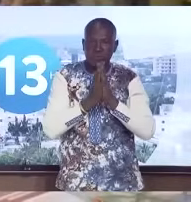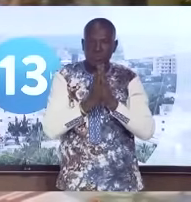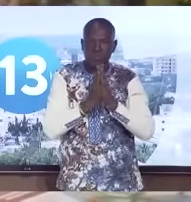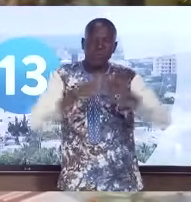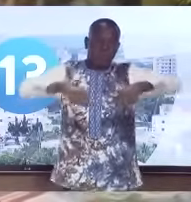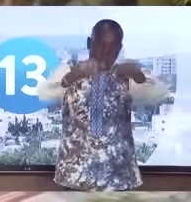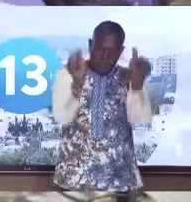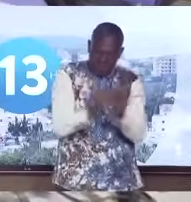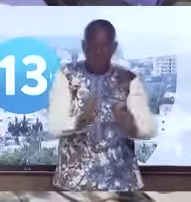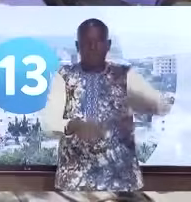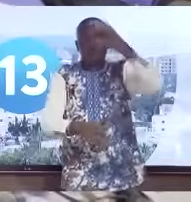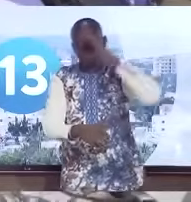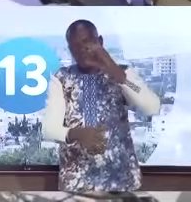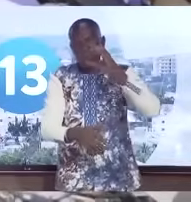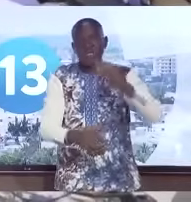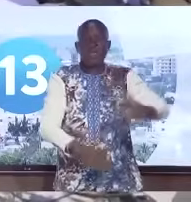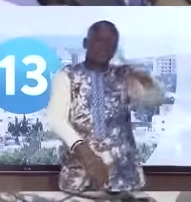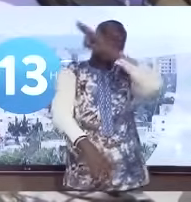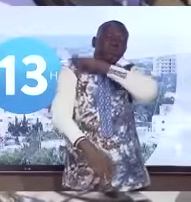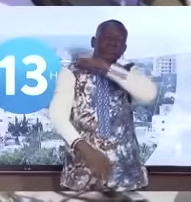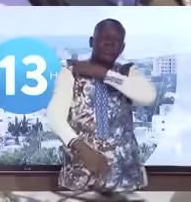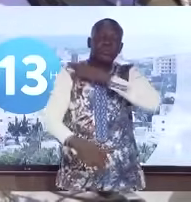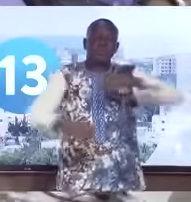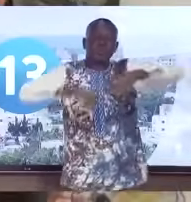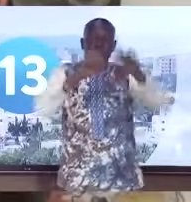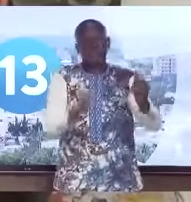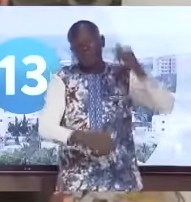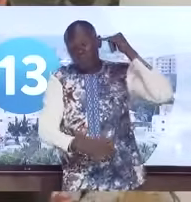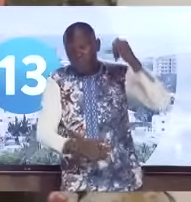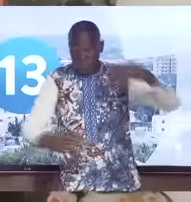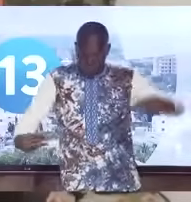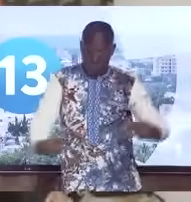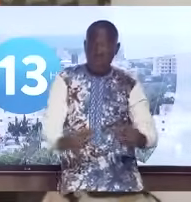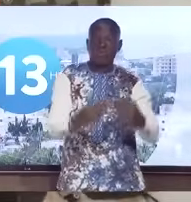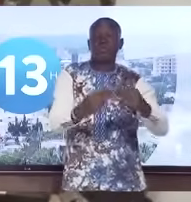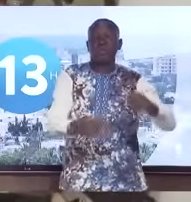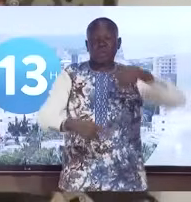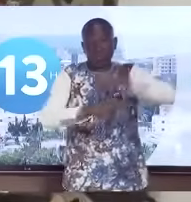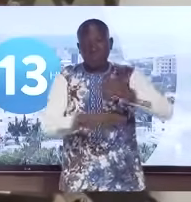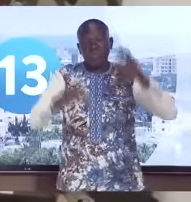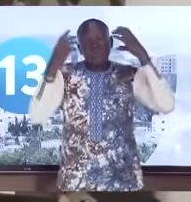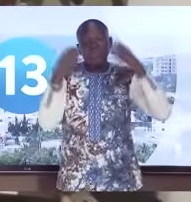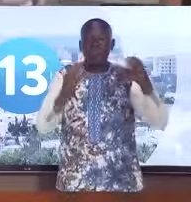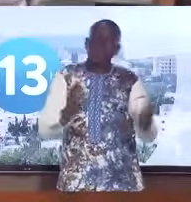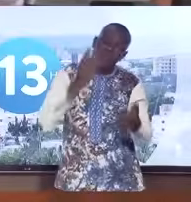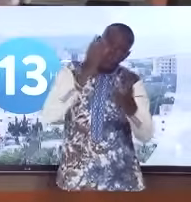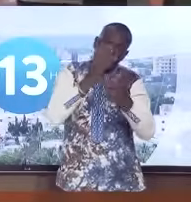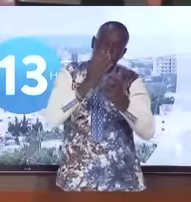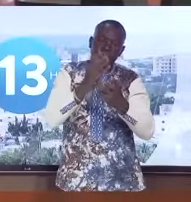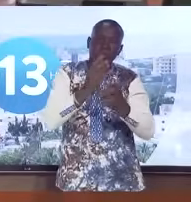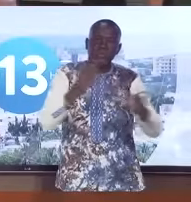Associations de consommateurs, responsables de sociétés de téléphonie mobile et de l'autorité de régulation des communications électroniques et des